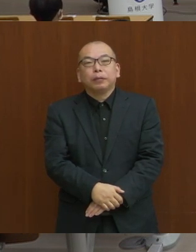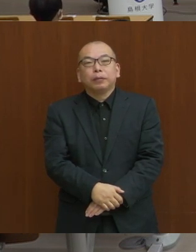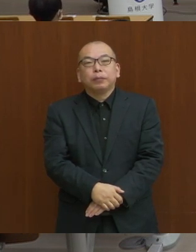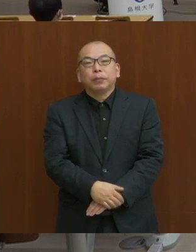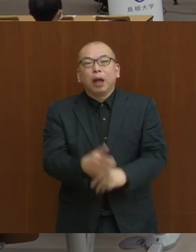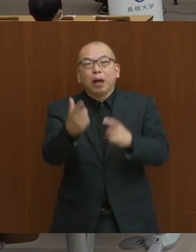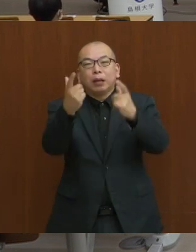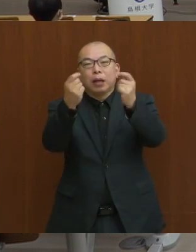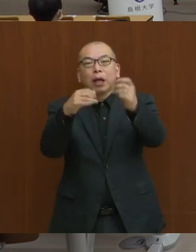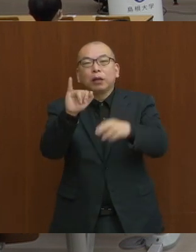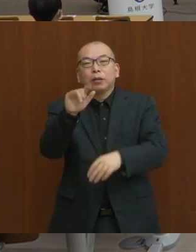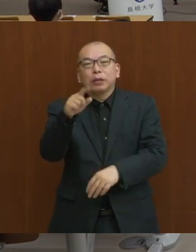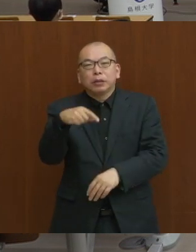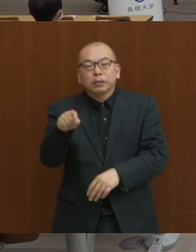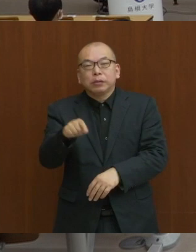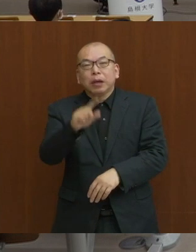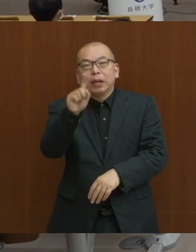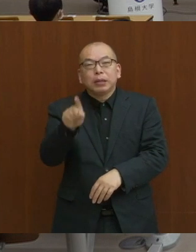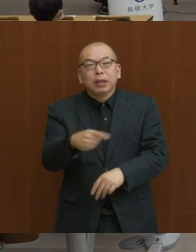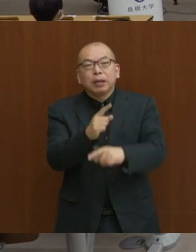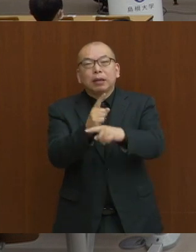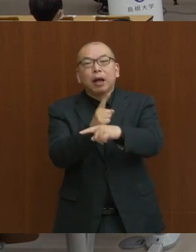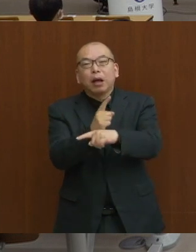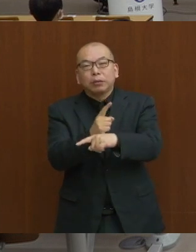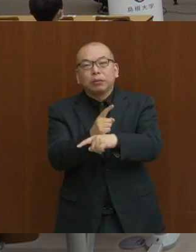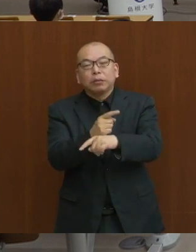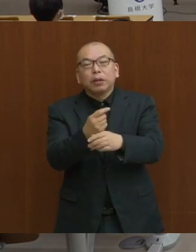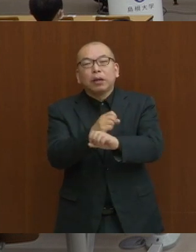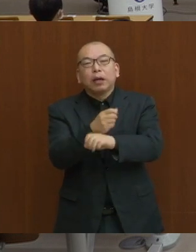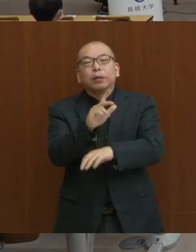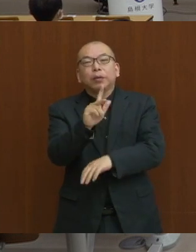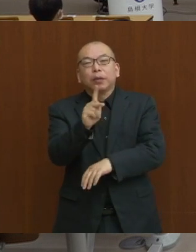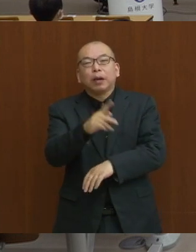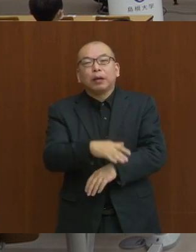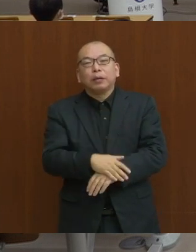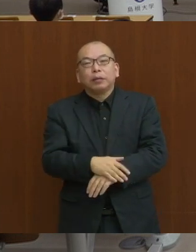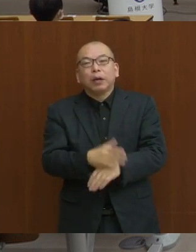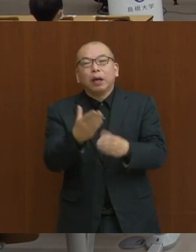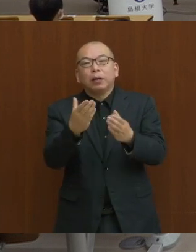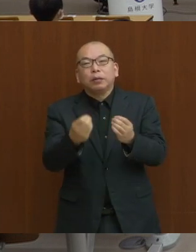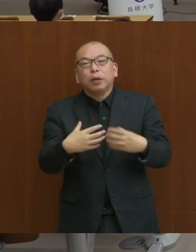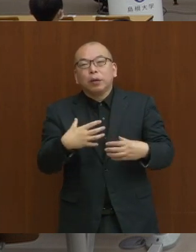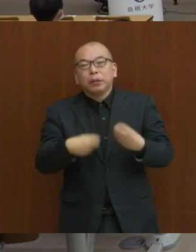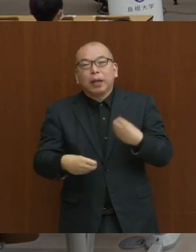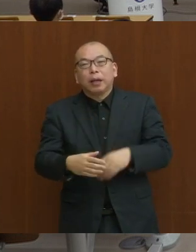大学院自然科学研究科修了生